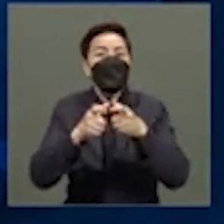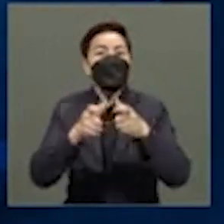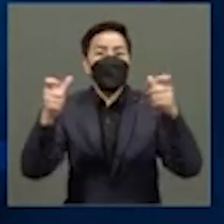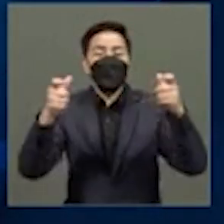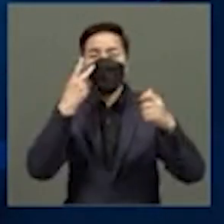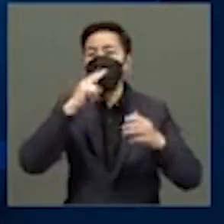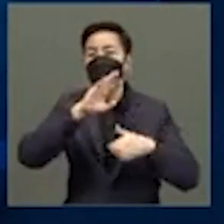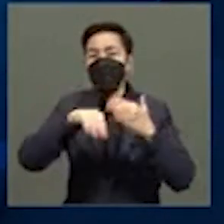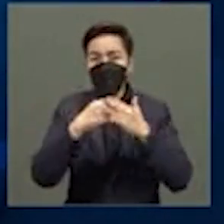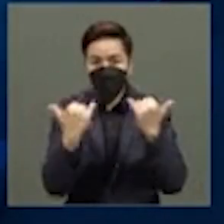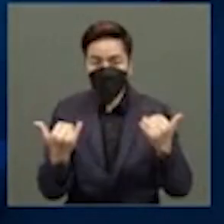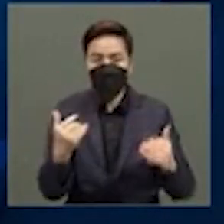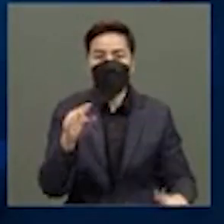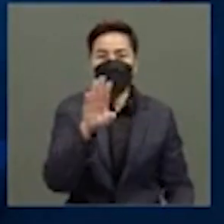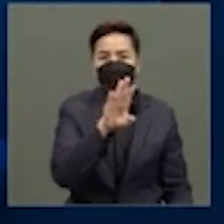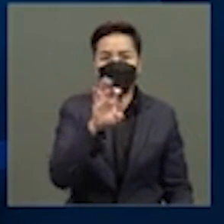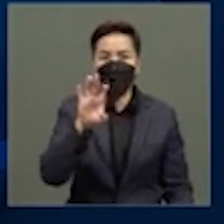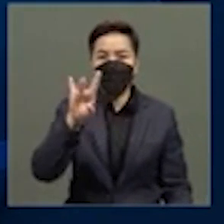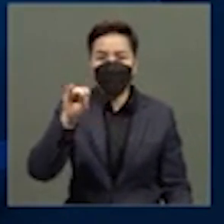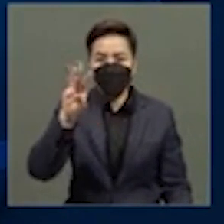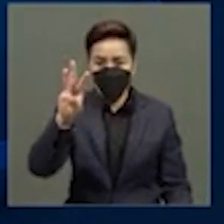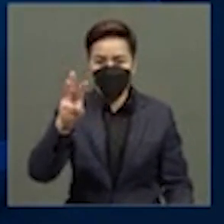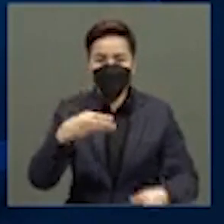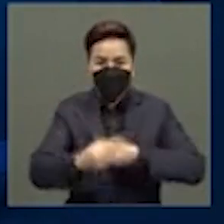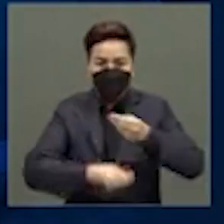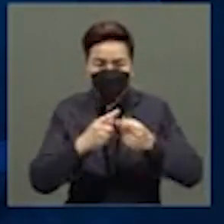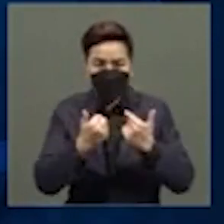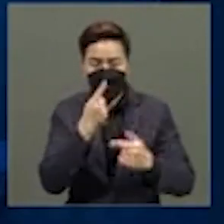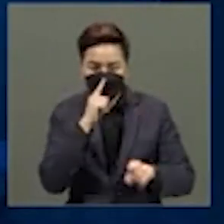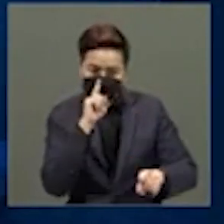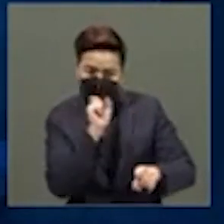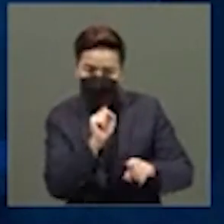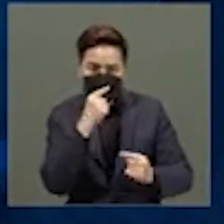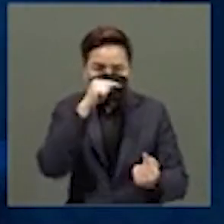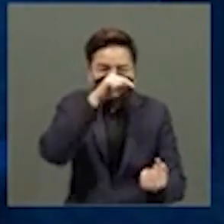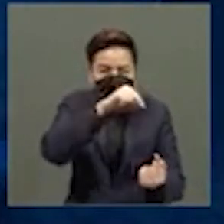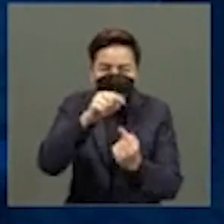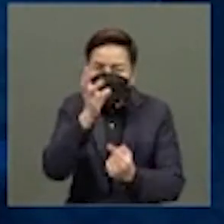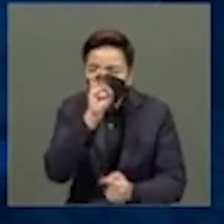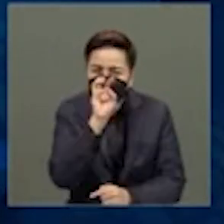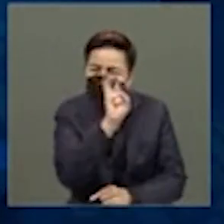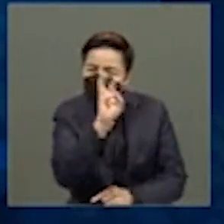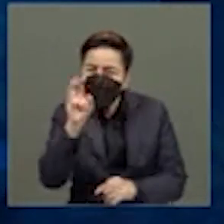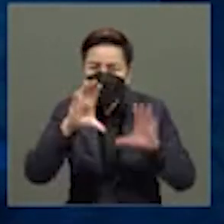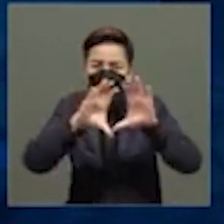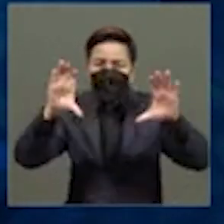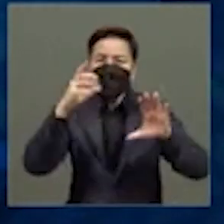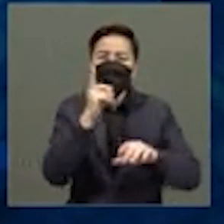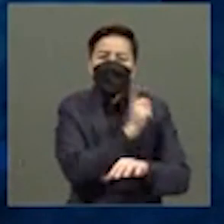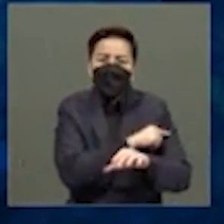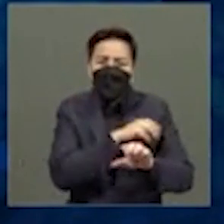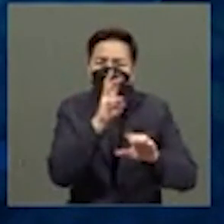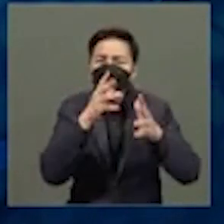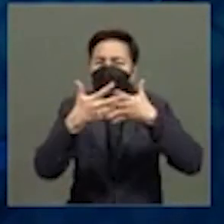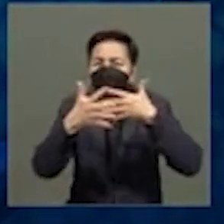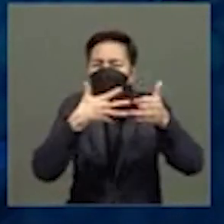ทั้งสิ้น486ตลาดนะคะถ้าสังเกตจุดเล็กๆนิดนึงเห็นเป็นสีขาวๆเท